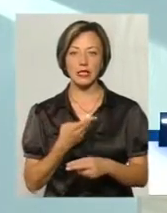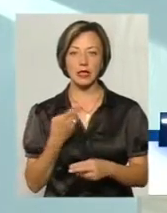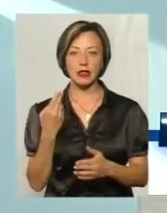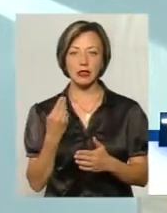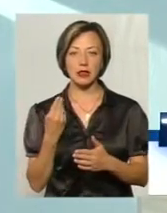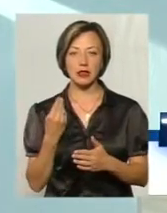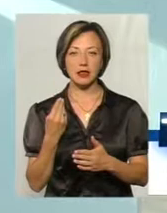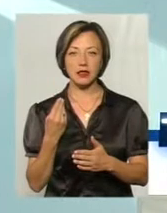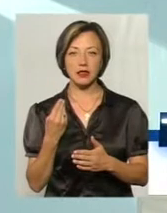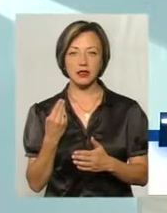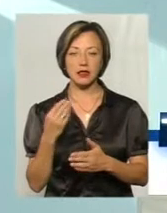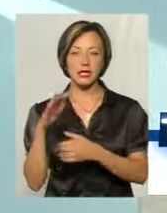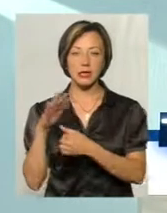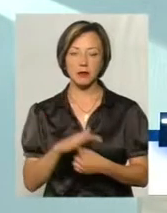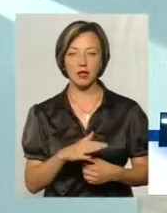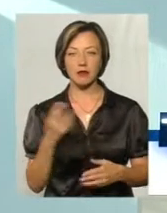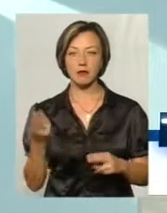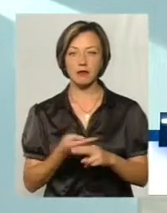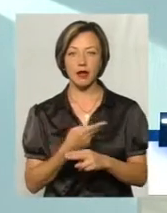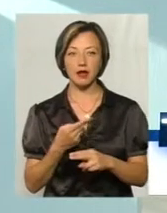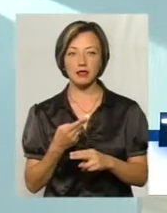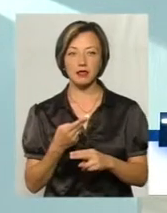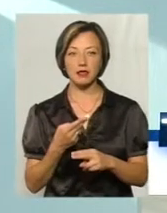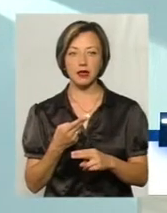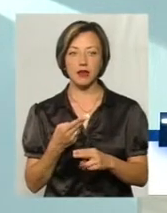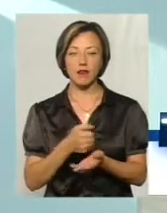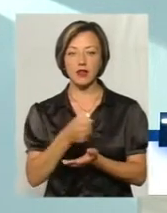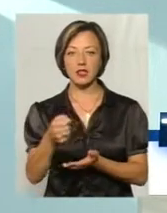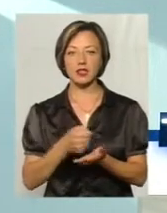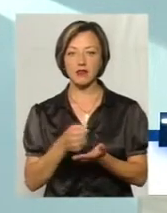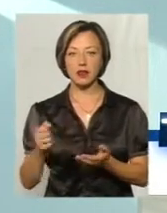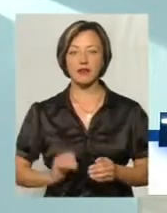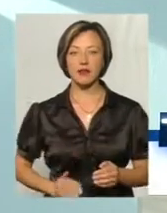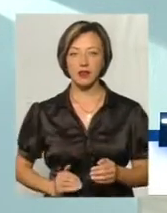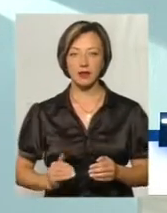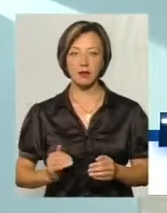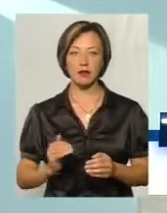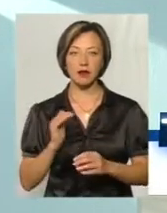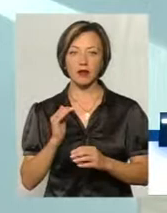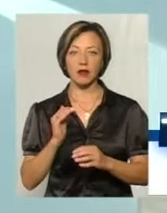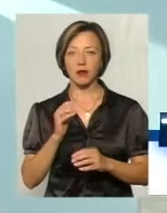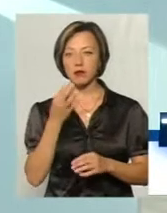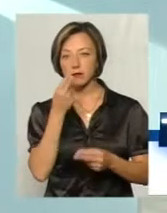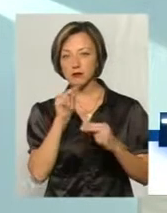дискримінації, без виставлення якихось підрадників там вище всіх.